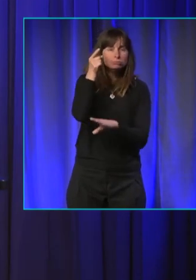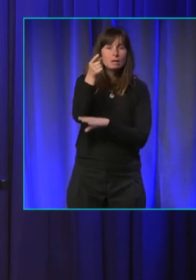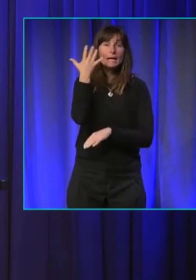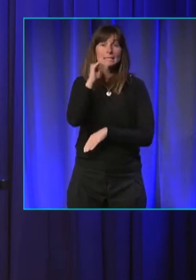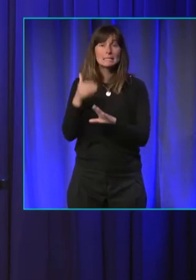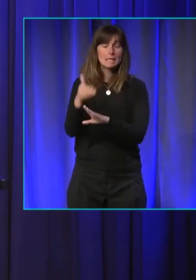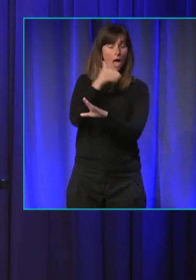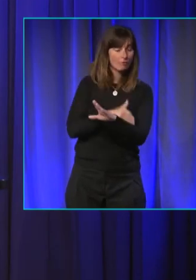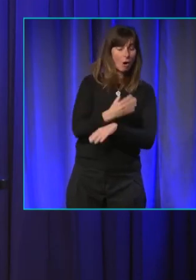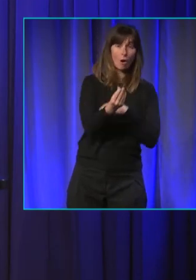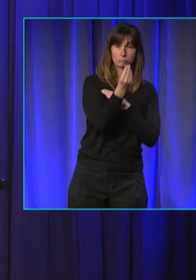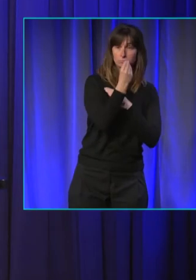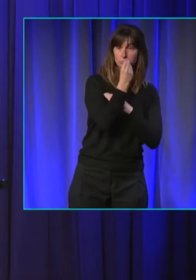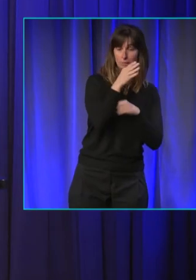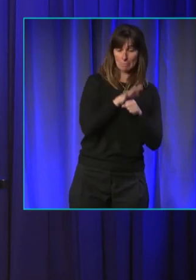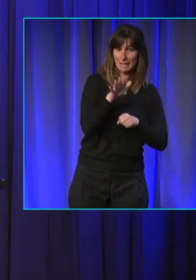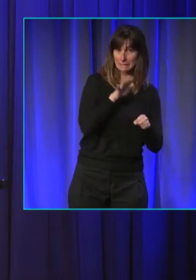apport suffisant